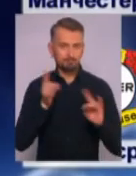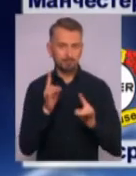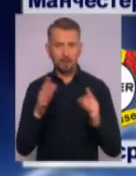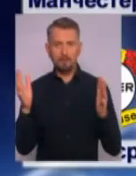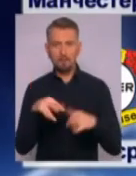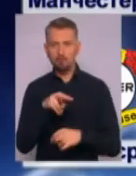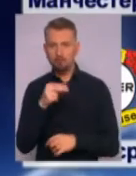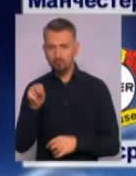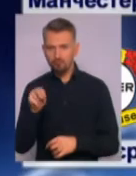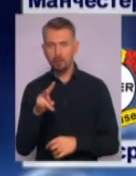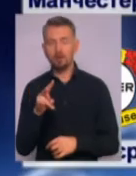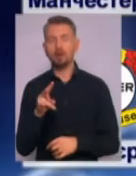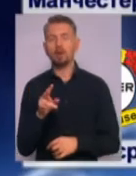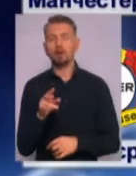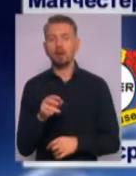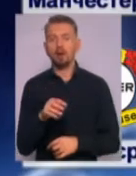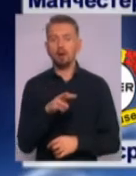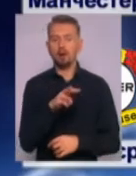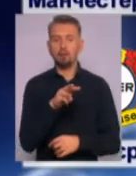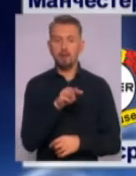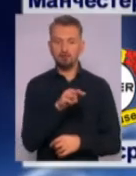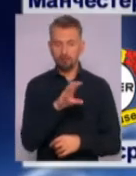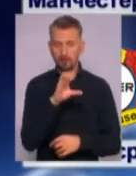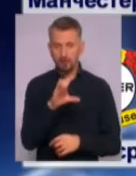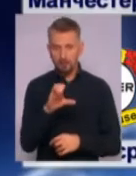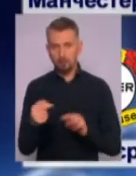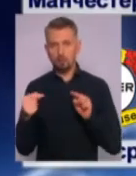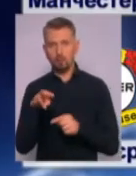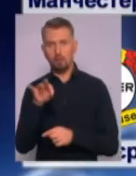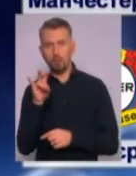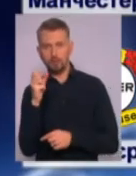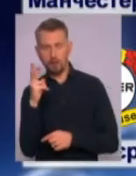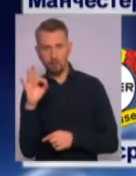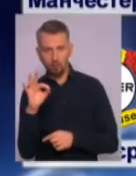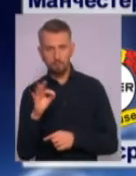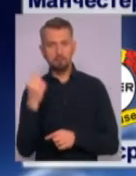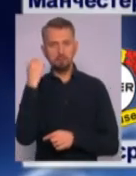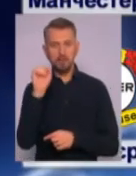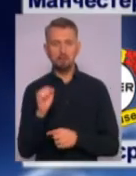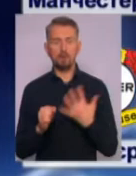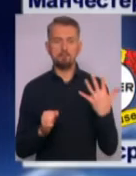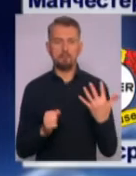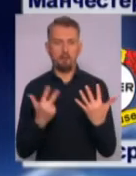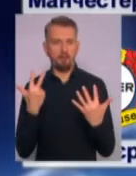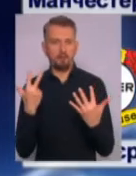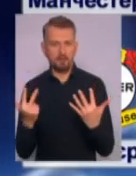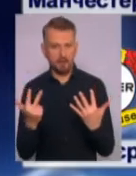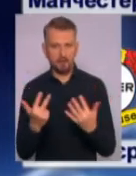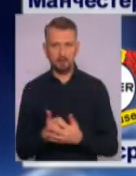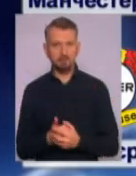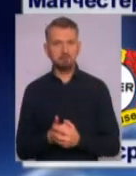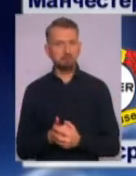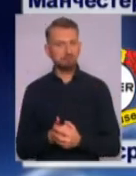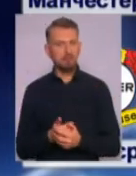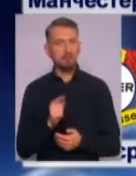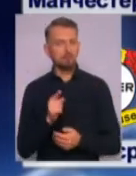на стадіоні Етіхад, де Манчестер Сіті приймав Монако. Зрештою, перемога 5-3 на рахунку містян не були